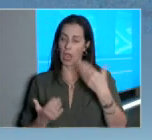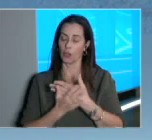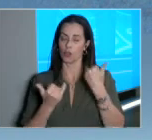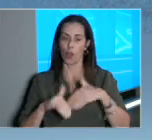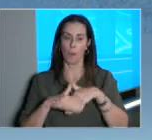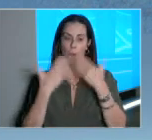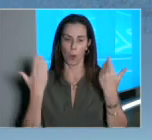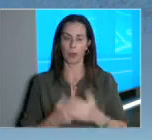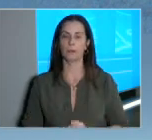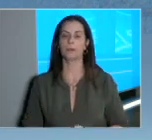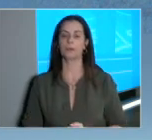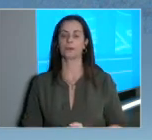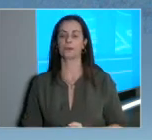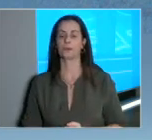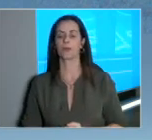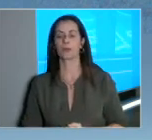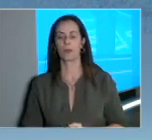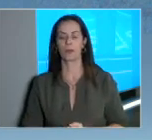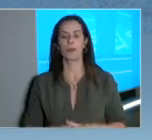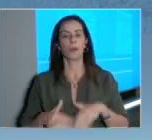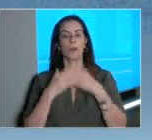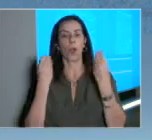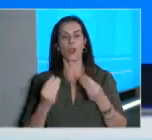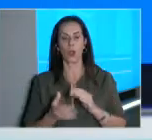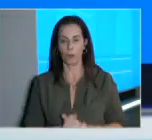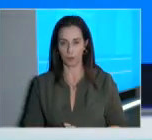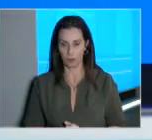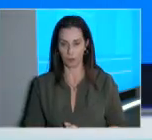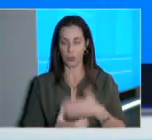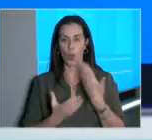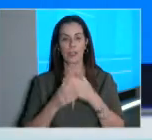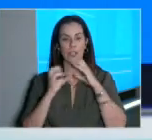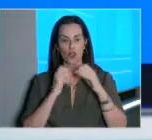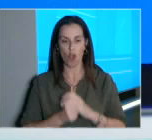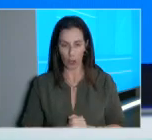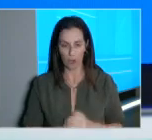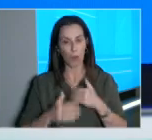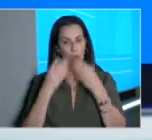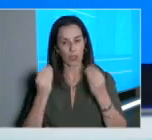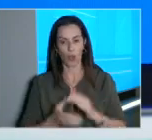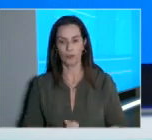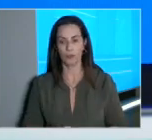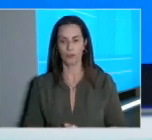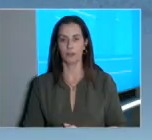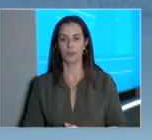הכותרות שלנו הבוקר. אנחנו רוצים להגיד בוקר טוב לאסתי אפלבאום, יועצת תקשורת. בוקר טוב.